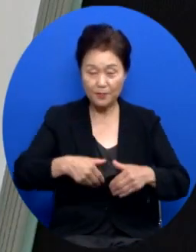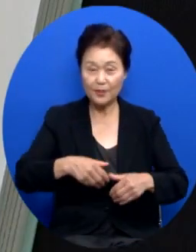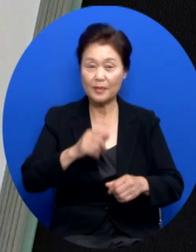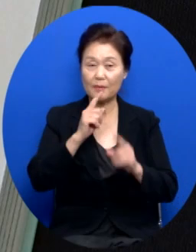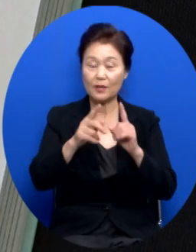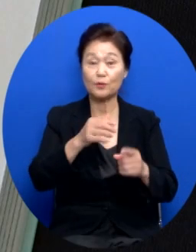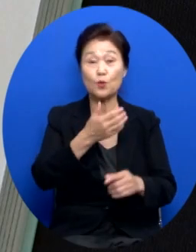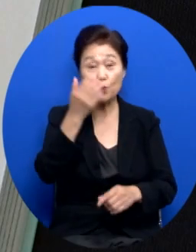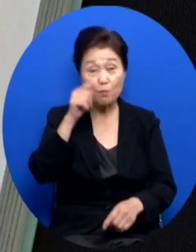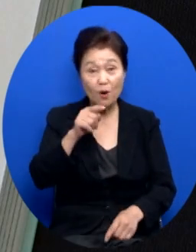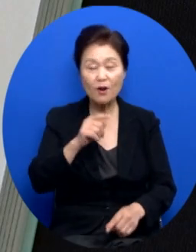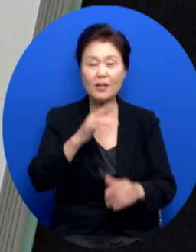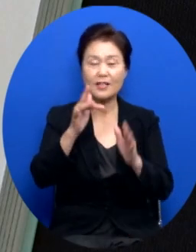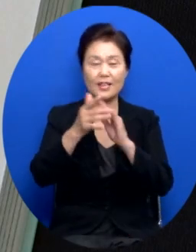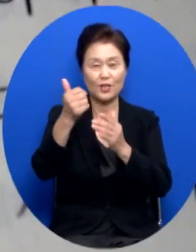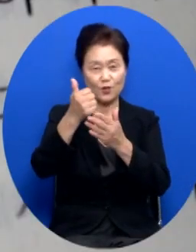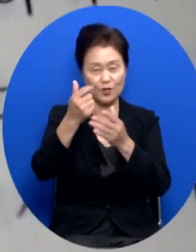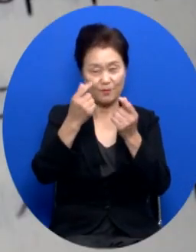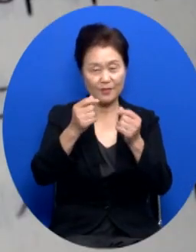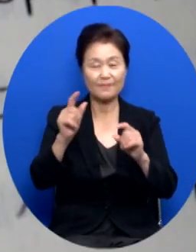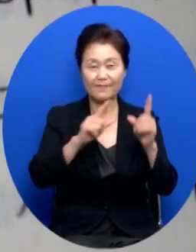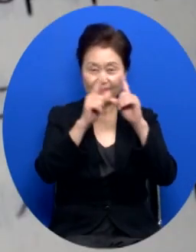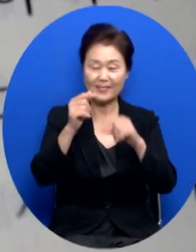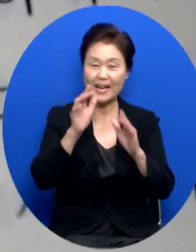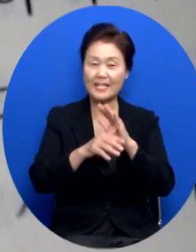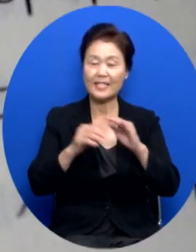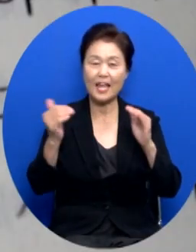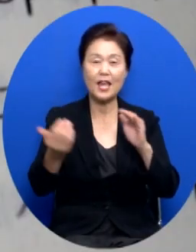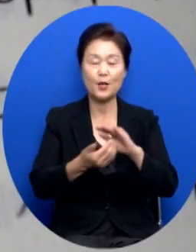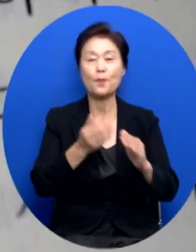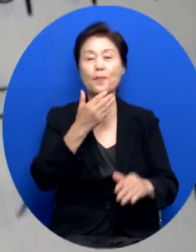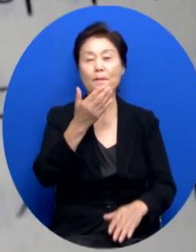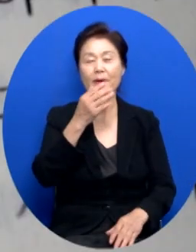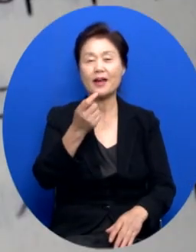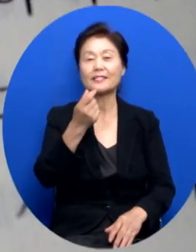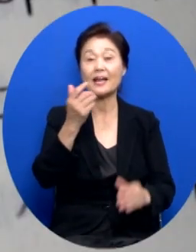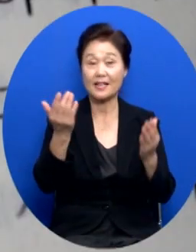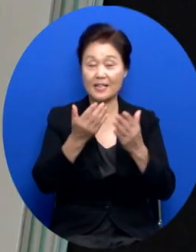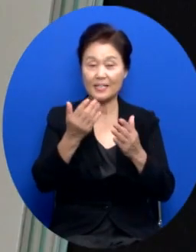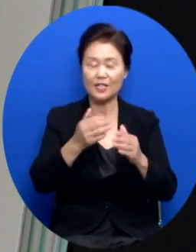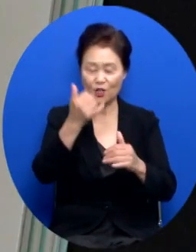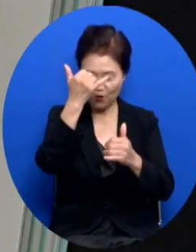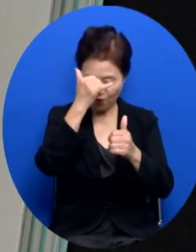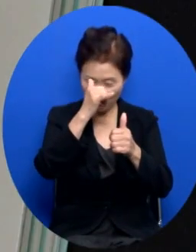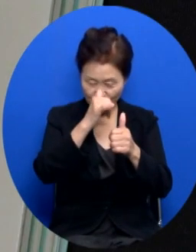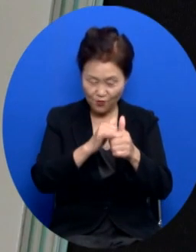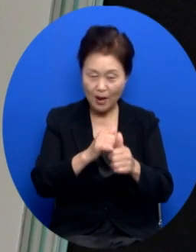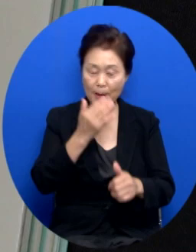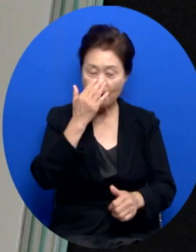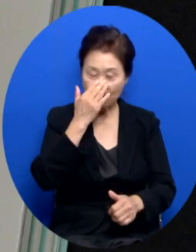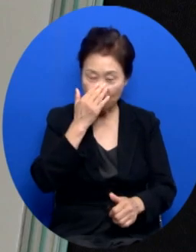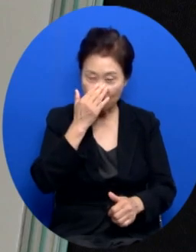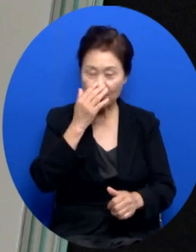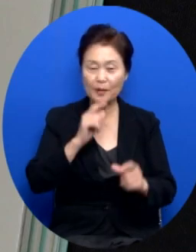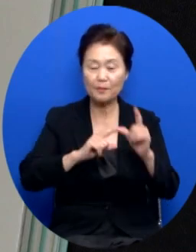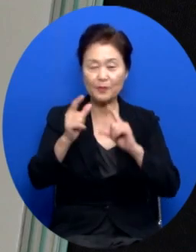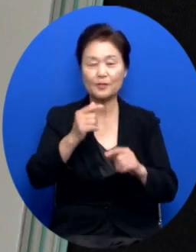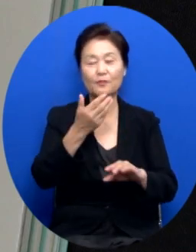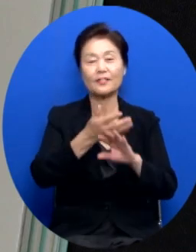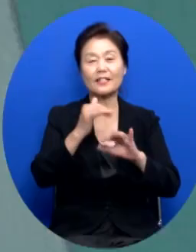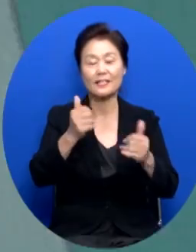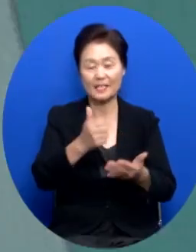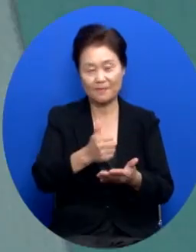꿈은 예수님처럼 살 때 이룰 수 있다며 이를 위해 작은 일에 충성하고 낮은 자리에서 다른 사람을 섬기라고